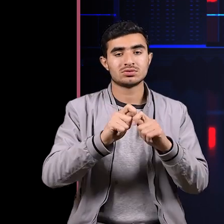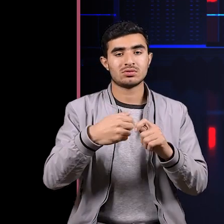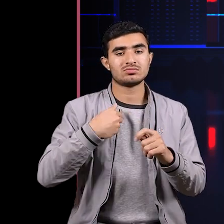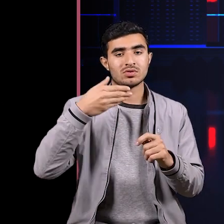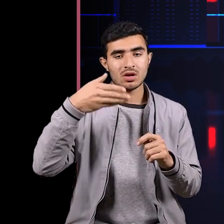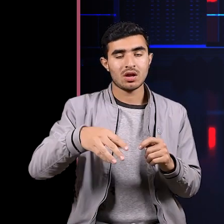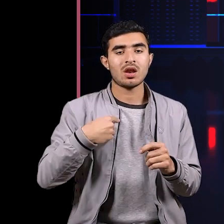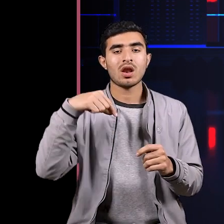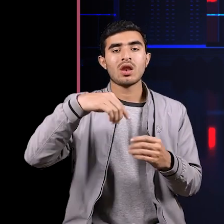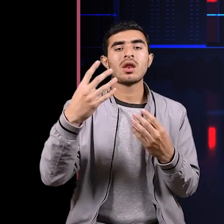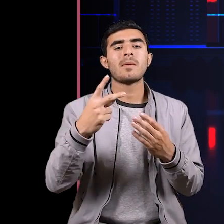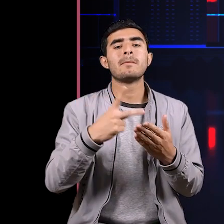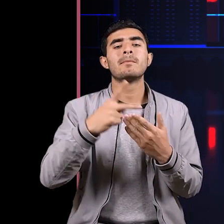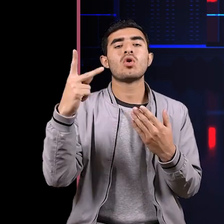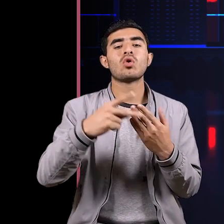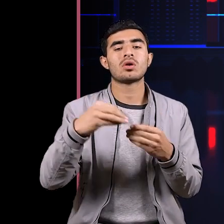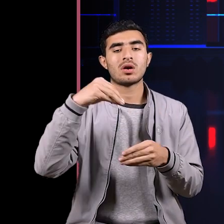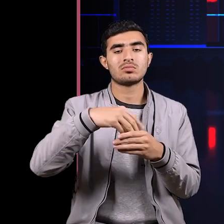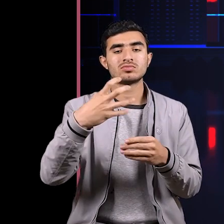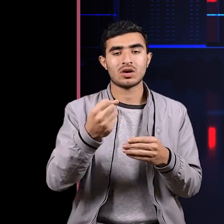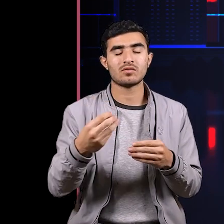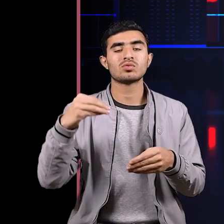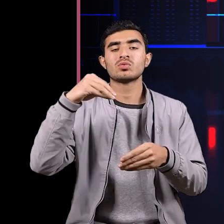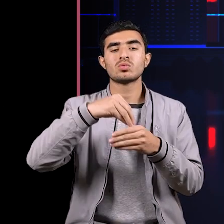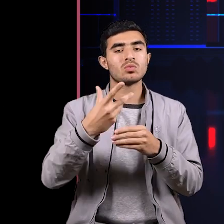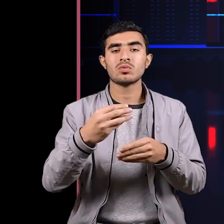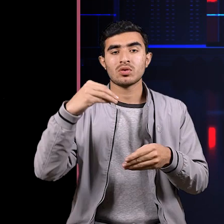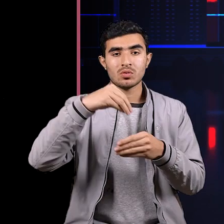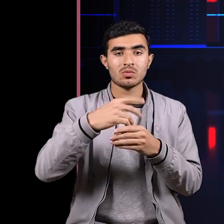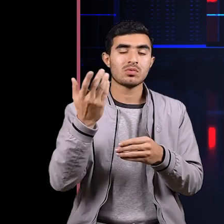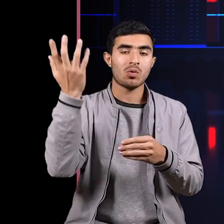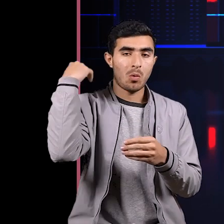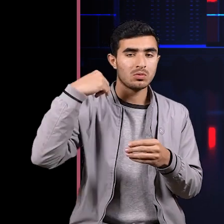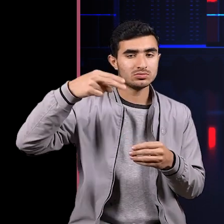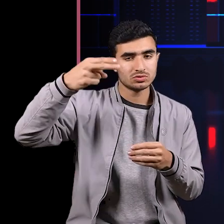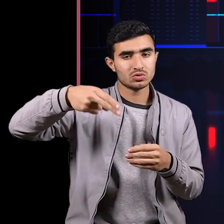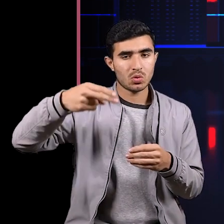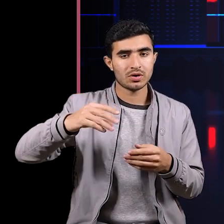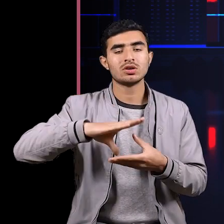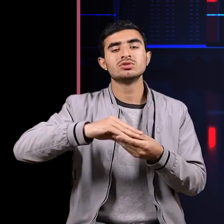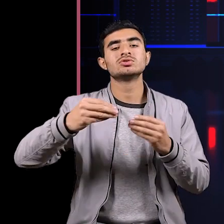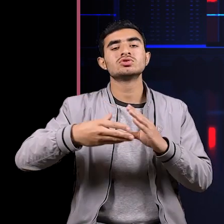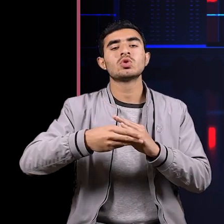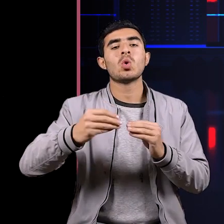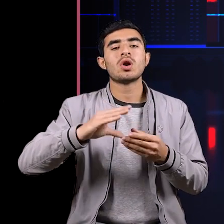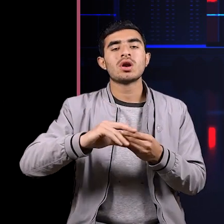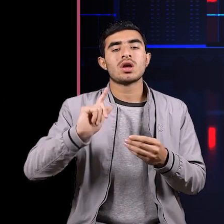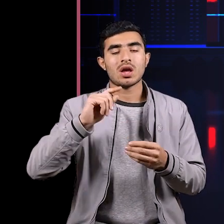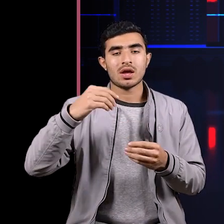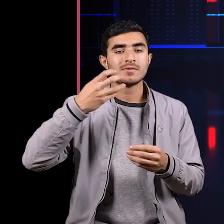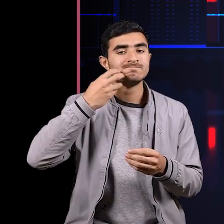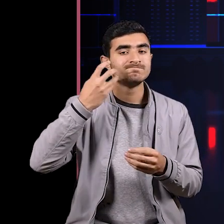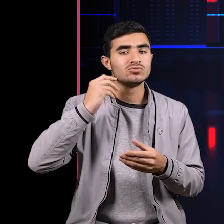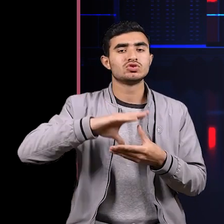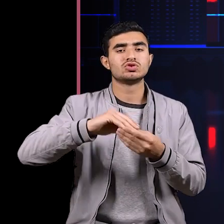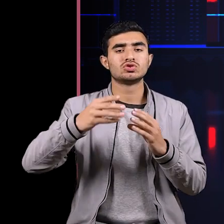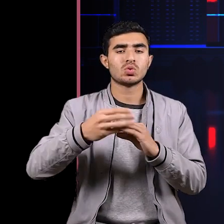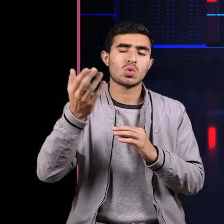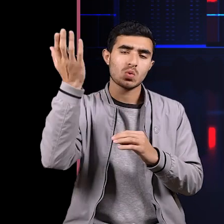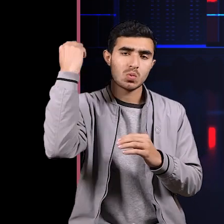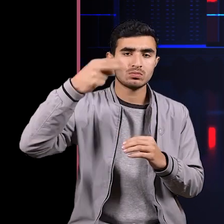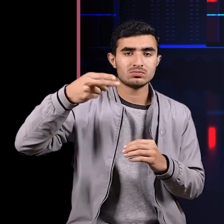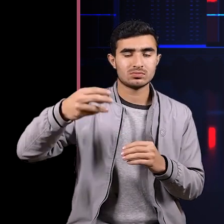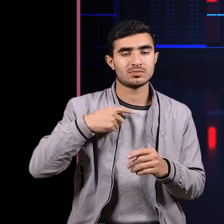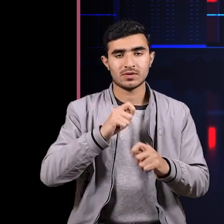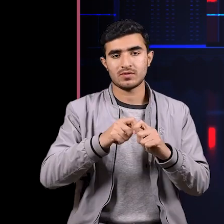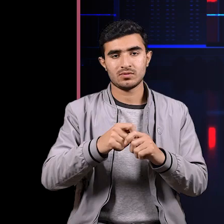नाम है स्टोरी ऑफ इंडस सिविलाइजेशन। क्योंकि आगे चलकर हम इसी पर बात करेंगे तो उसको हम बहुत डिटेल के साथ डिस्कस करेंगे कि क्यों